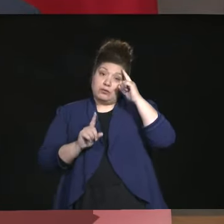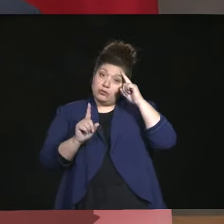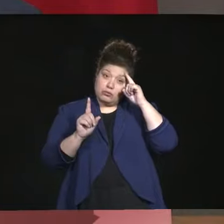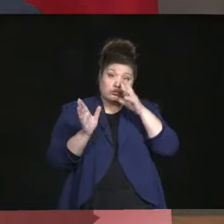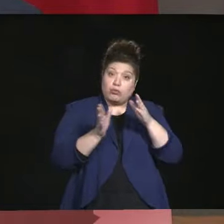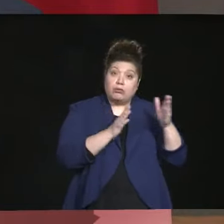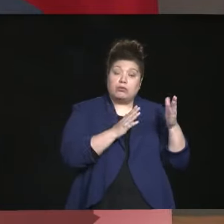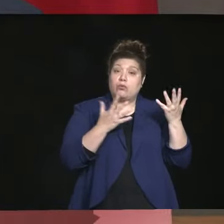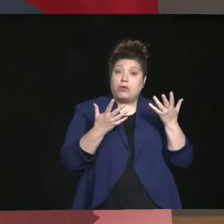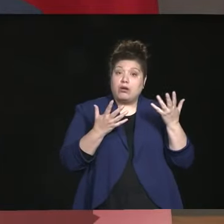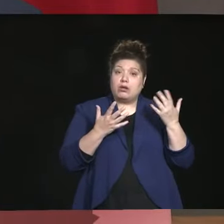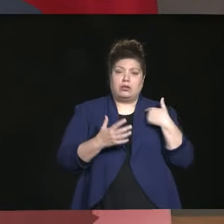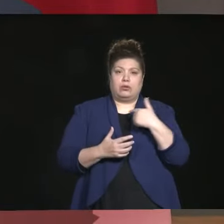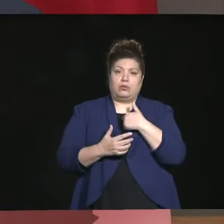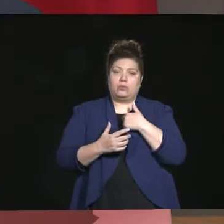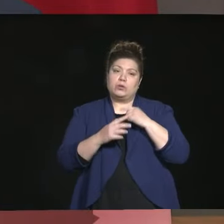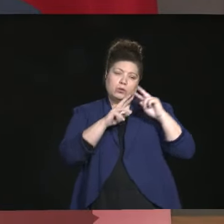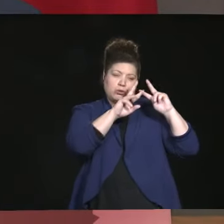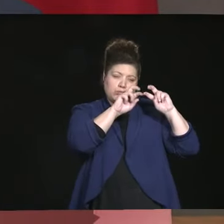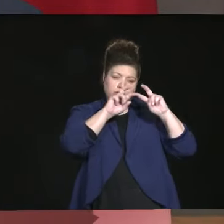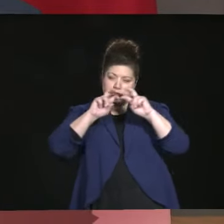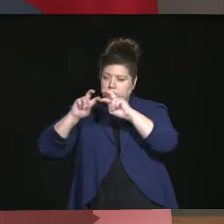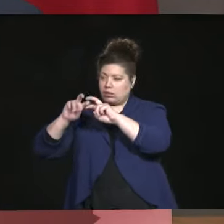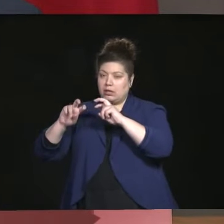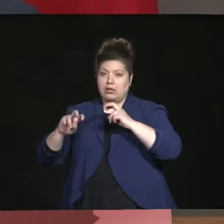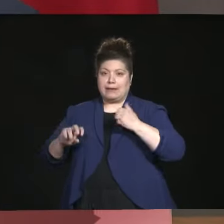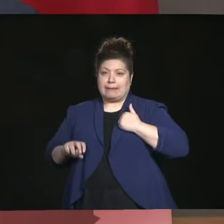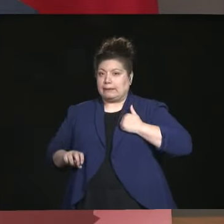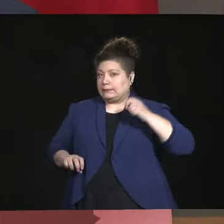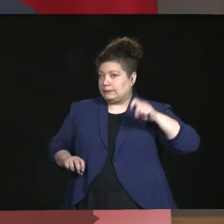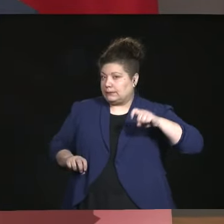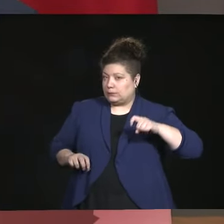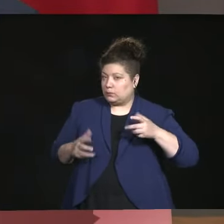acheter l'équipement essentiel par tout le monde.